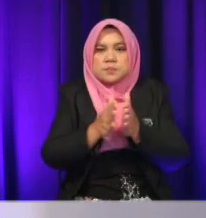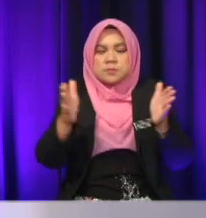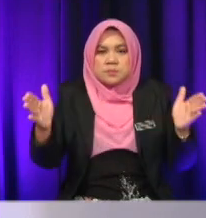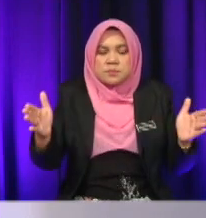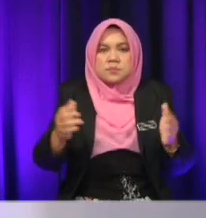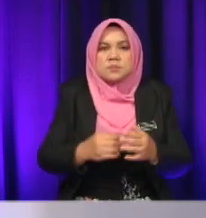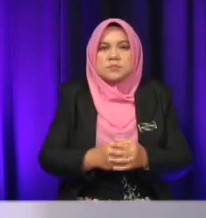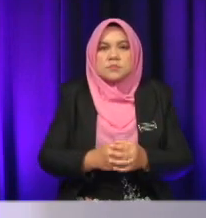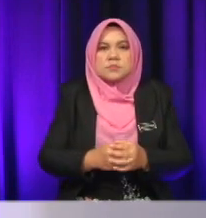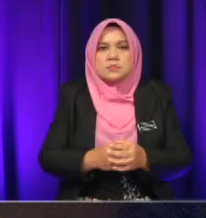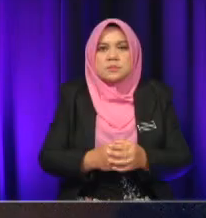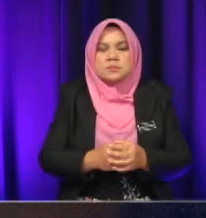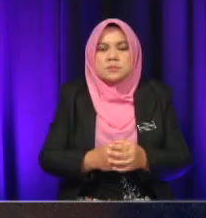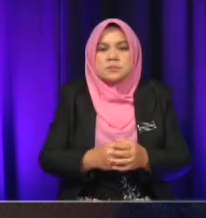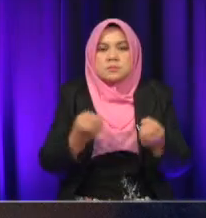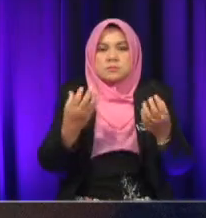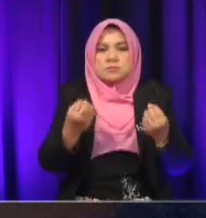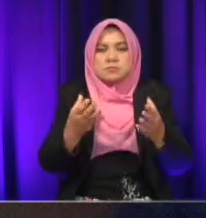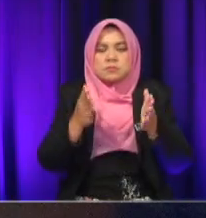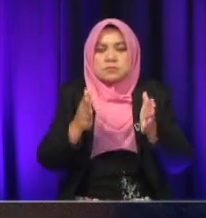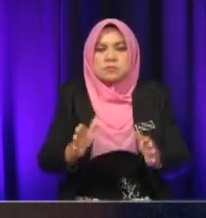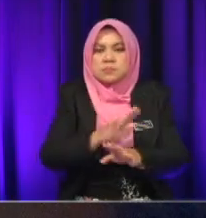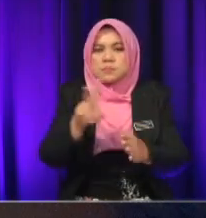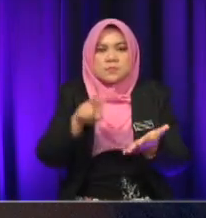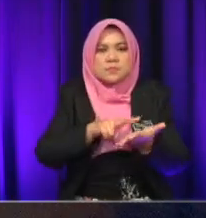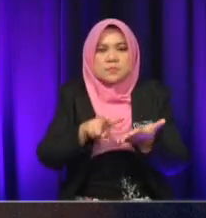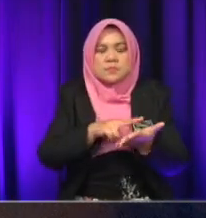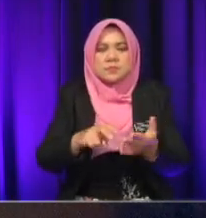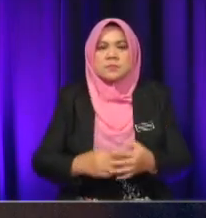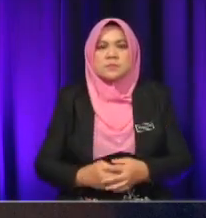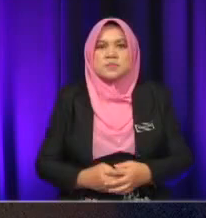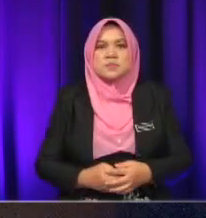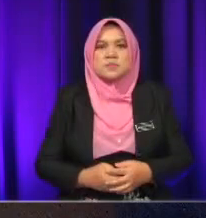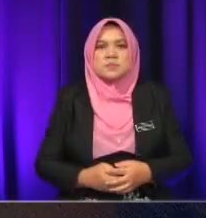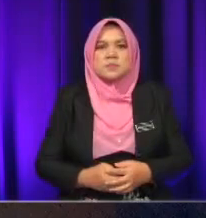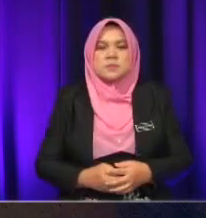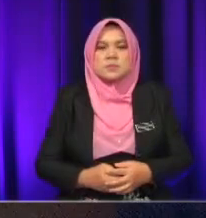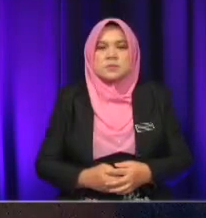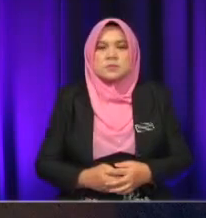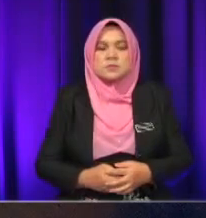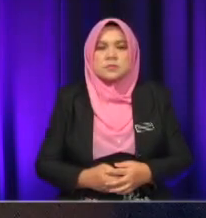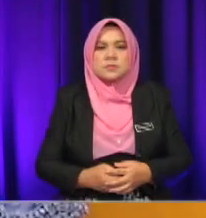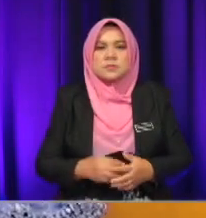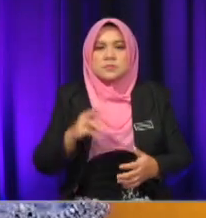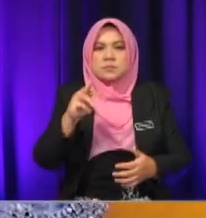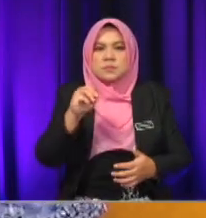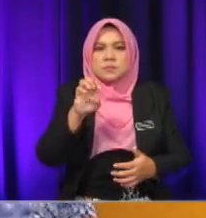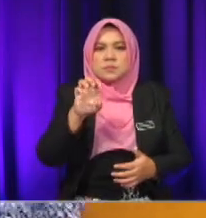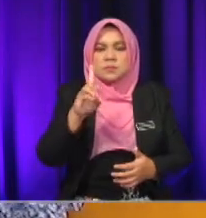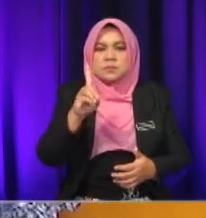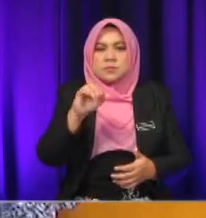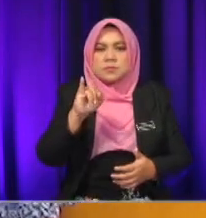Tulisan yang besar. Kalau banyak sangat pun orang tak baca. Okey. Baiklah. Media dalam pengiklanan. Okey.